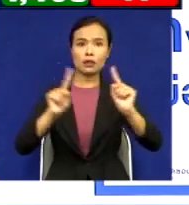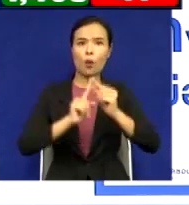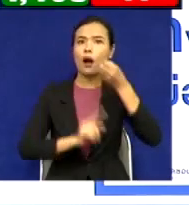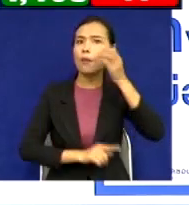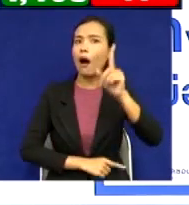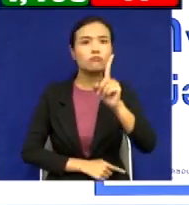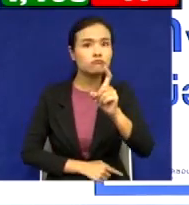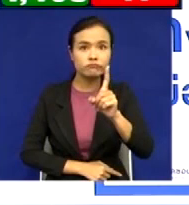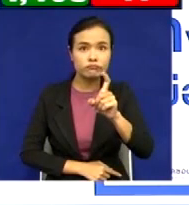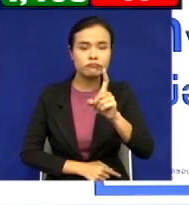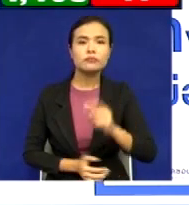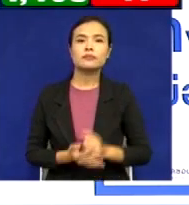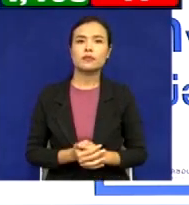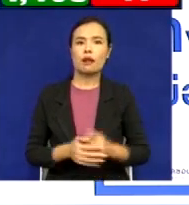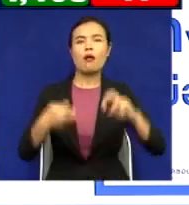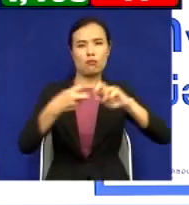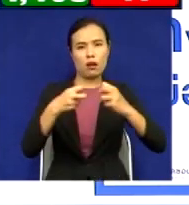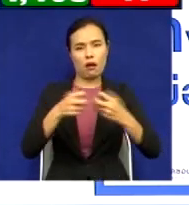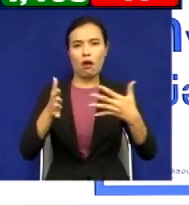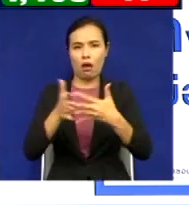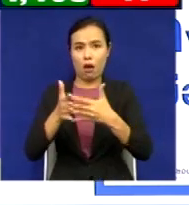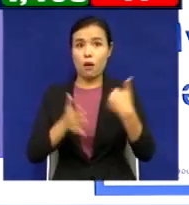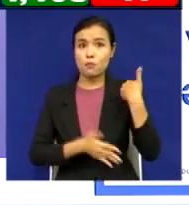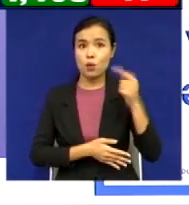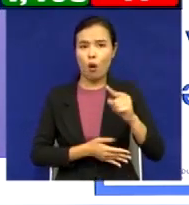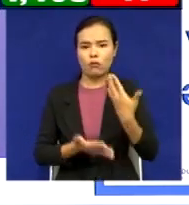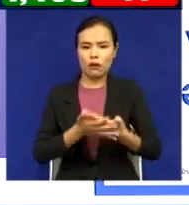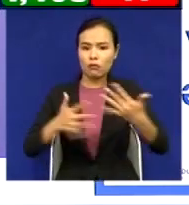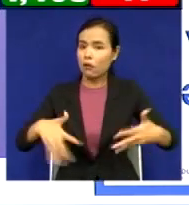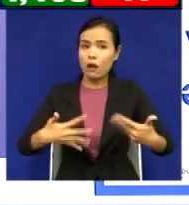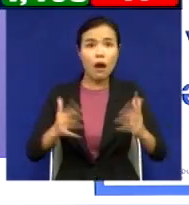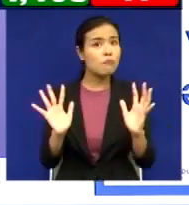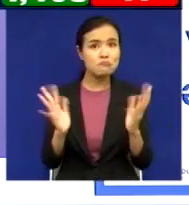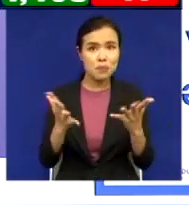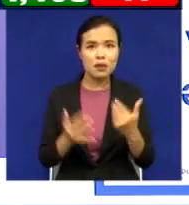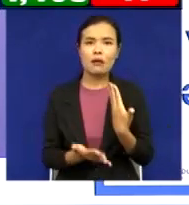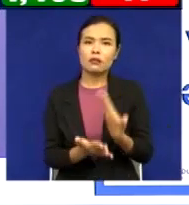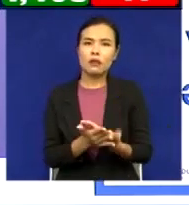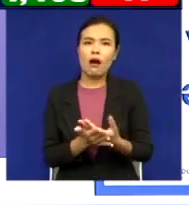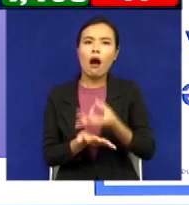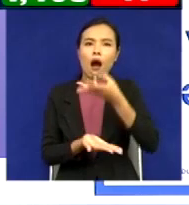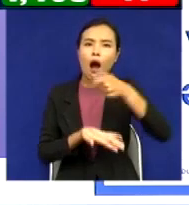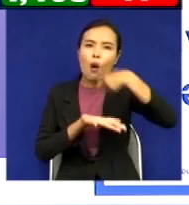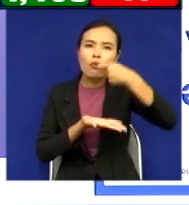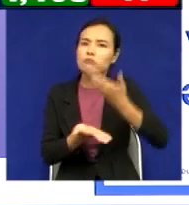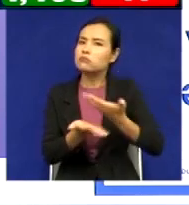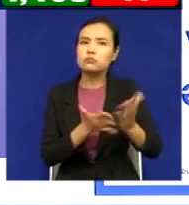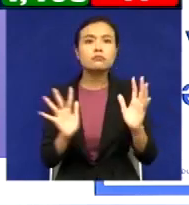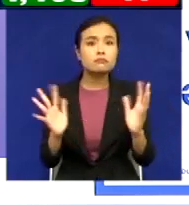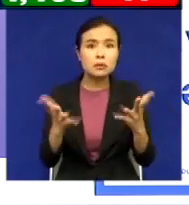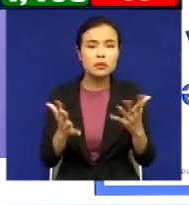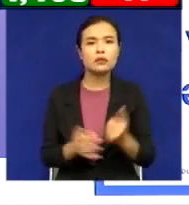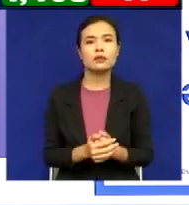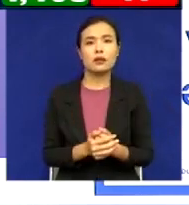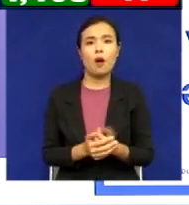านได้นะครับก็ประสบปัญหาว่านอกจากไม่มีรายได้แล้วเนี่ยไม่มีเงินที่จะซื้อข้าวกินเนี่ยครับก็ขอให้ทางส